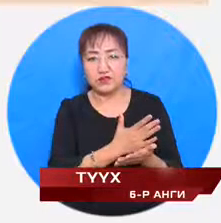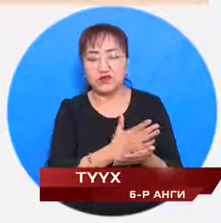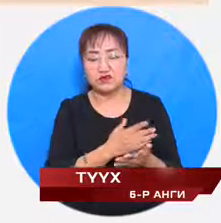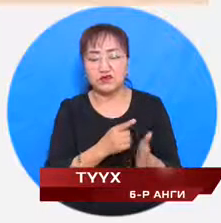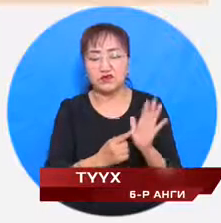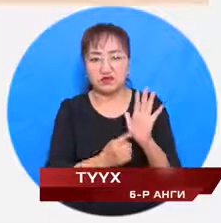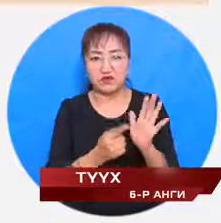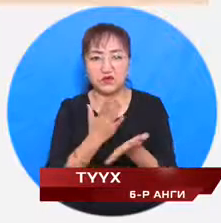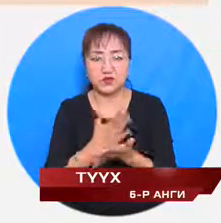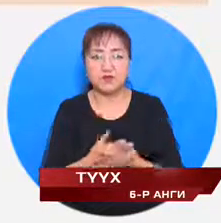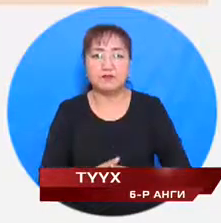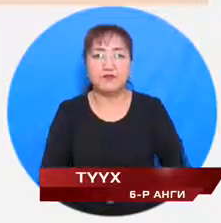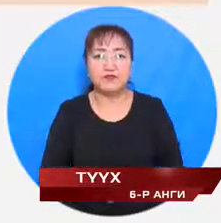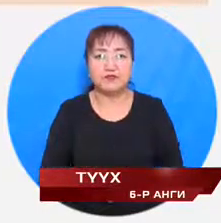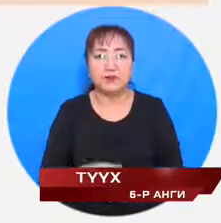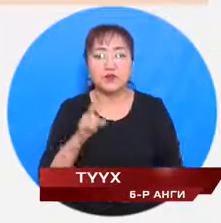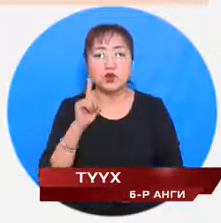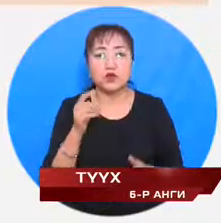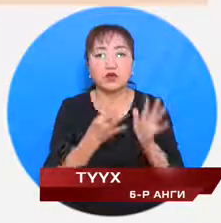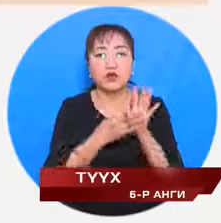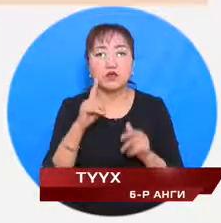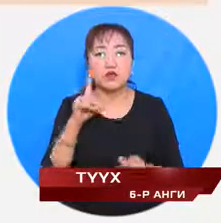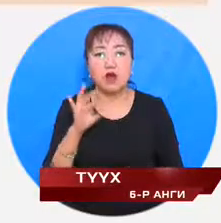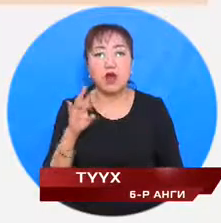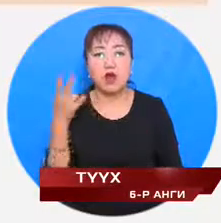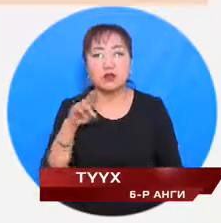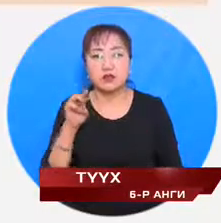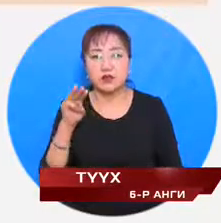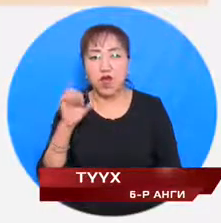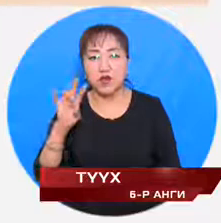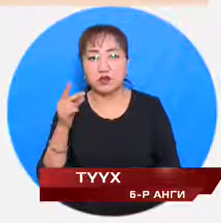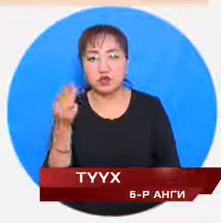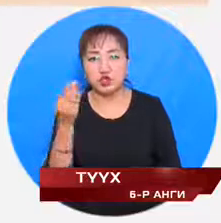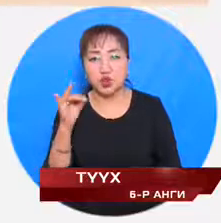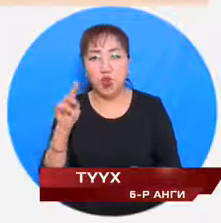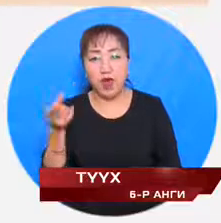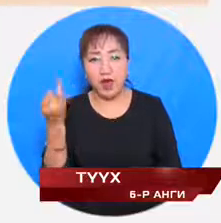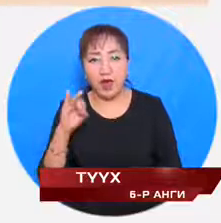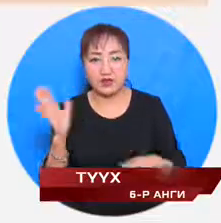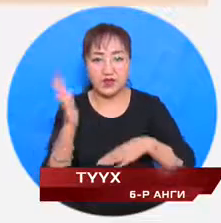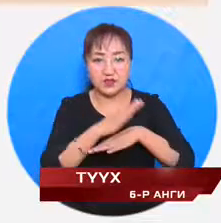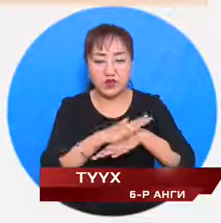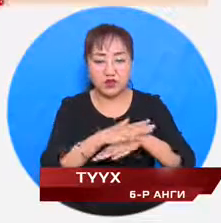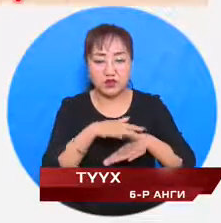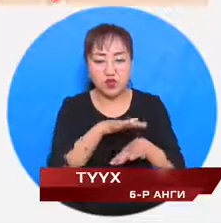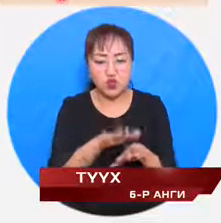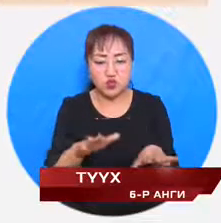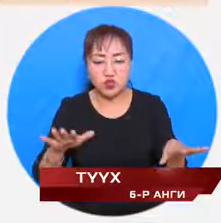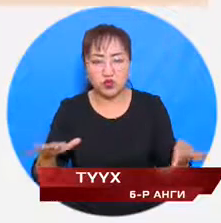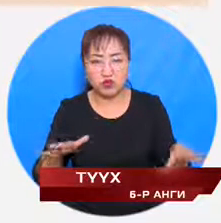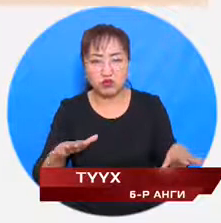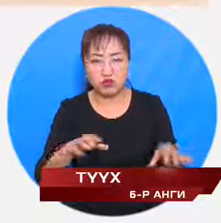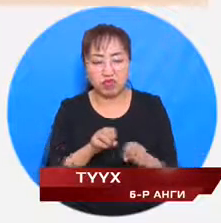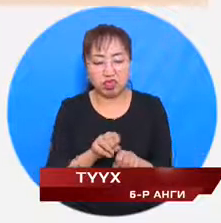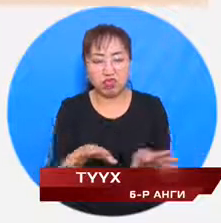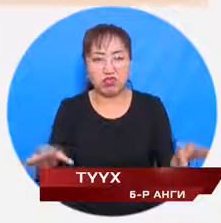байна тийм ээ. За мөн 181 онд Таншихуй нас барахад түүний үр удам угсаагүй дотор хагаралдаж тэмцэлдэж эхэлсэн